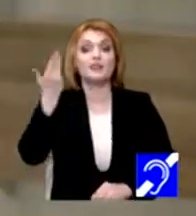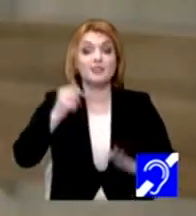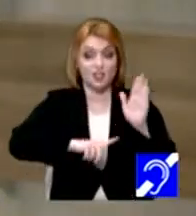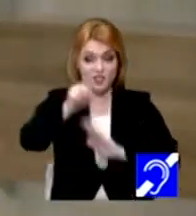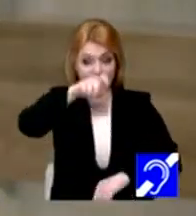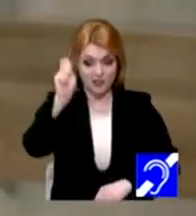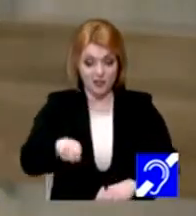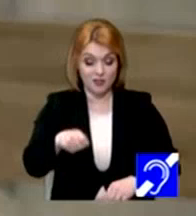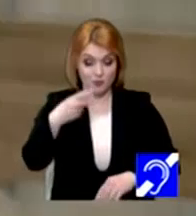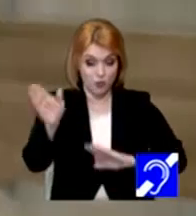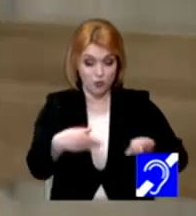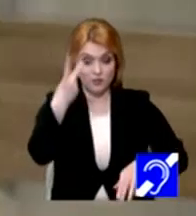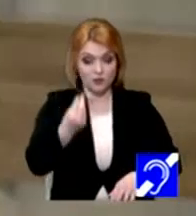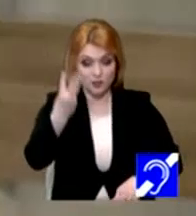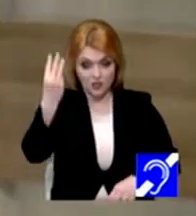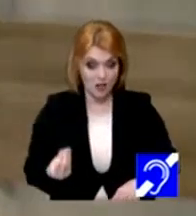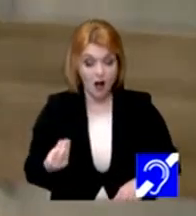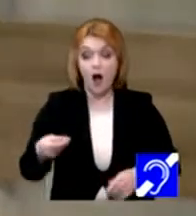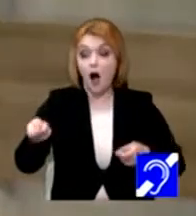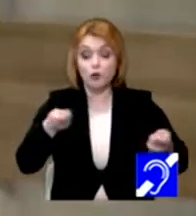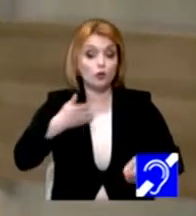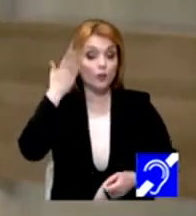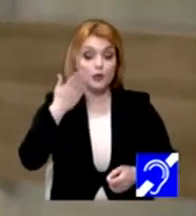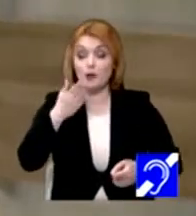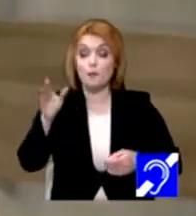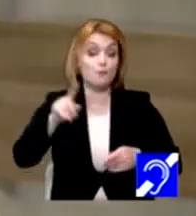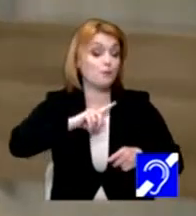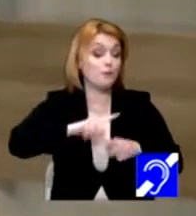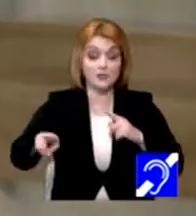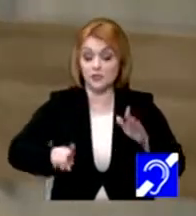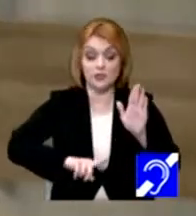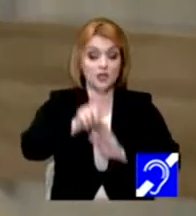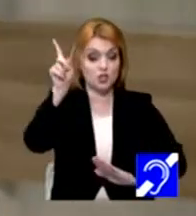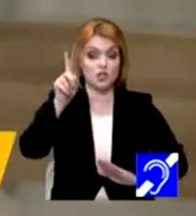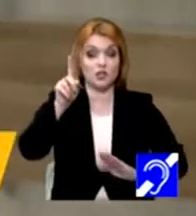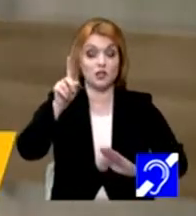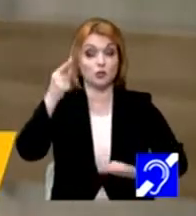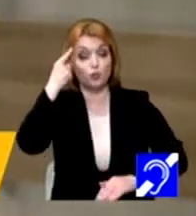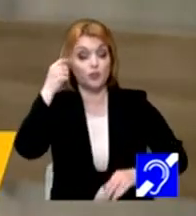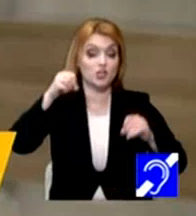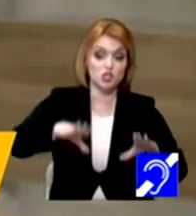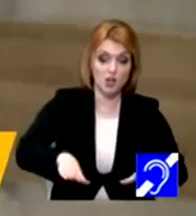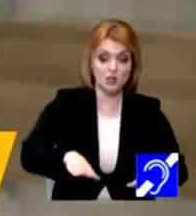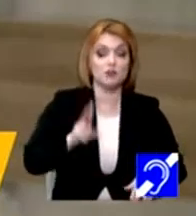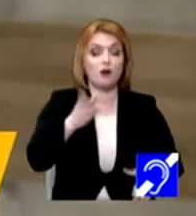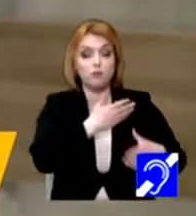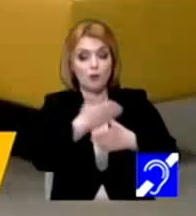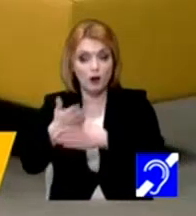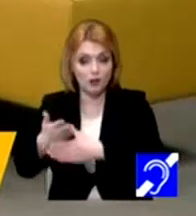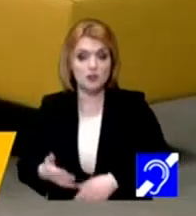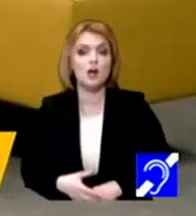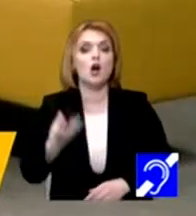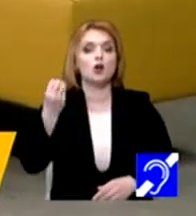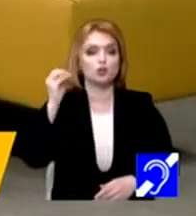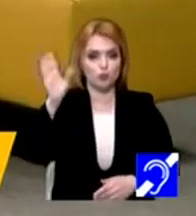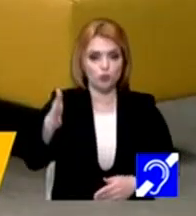războiului, autoritățile locale din România s-au mobilizat, au venit cu 17 tone. Un prim transport de asistență umanitară, să fim înțeleși, așa. Pentru că vor mai